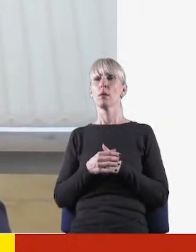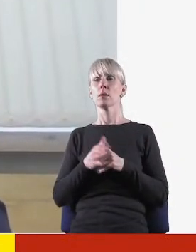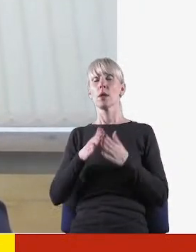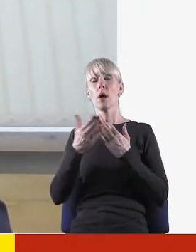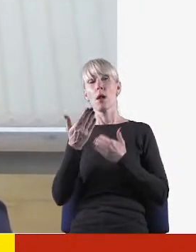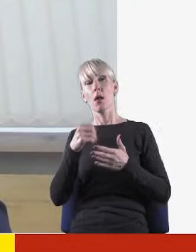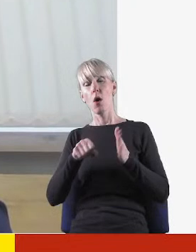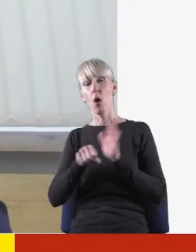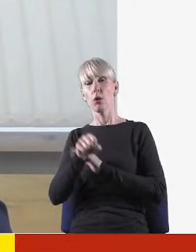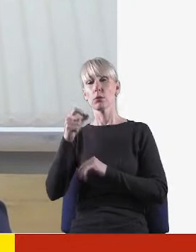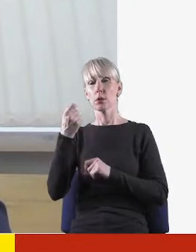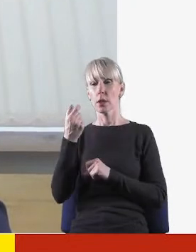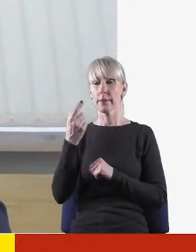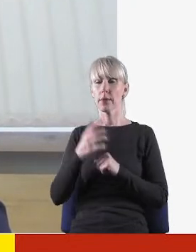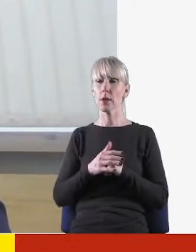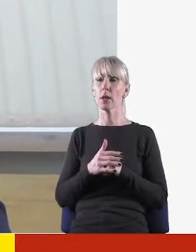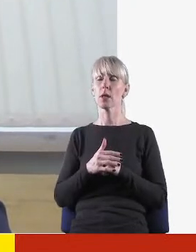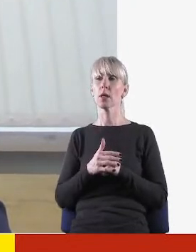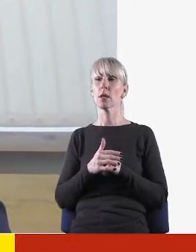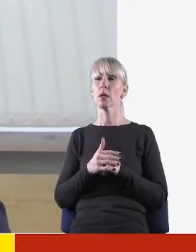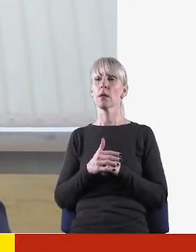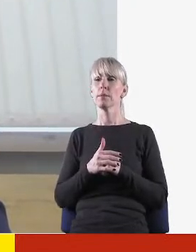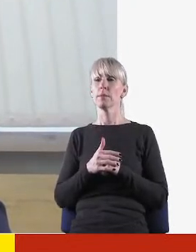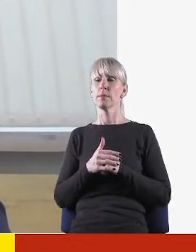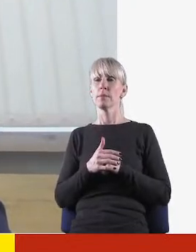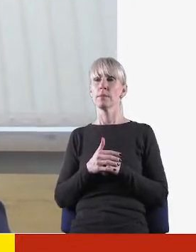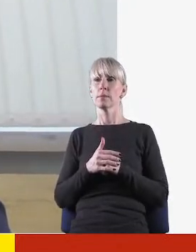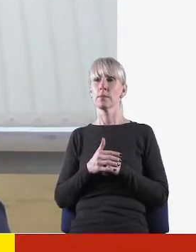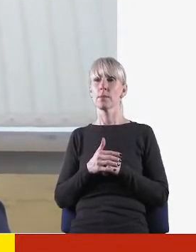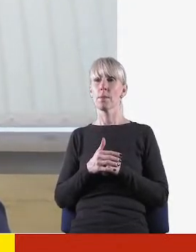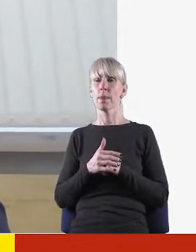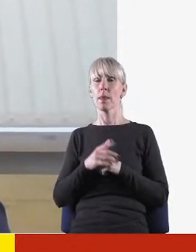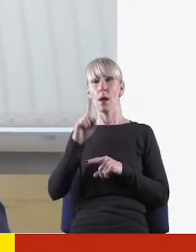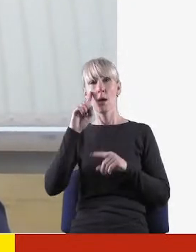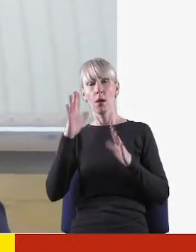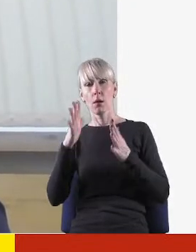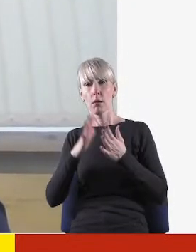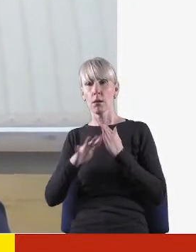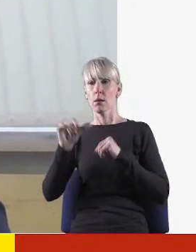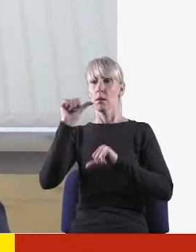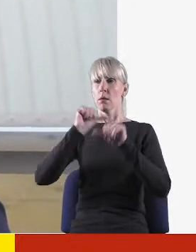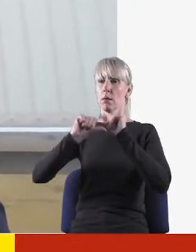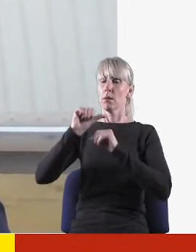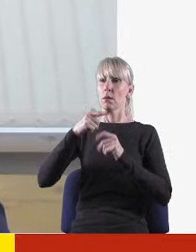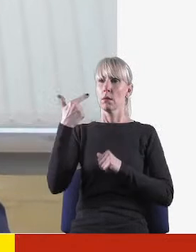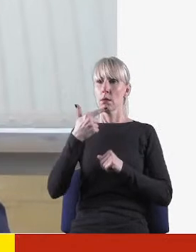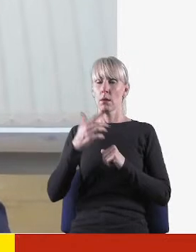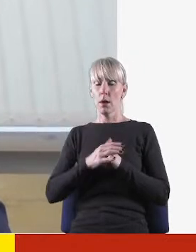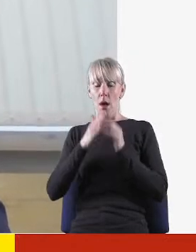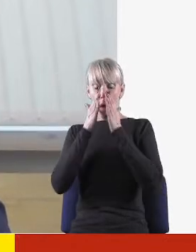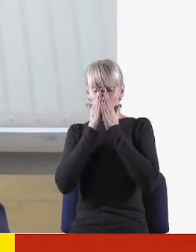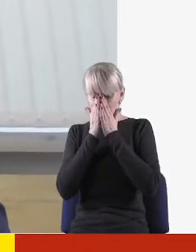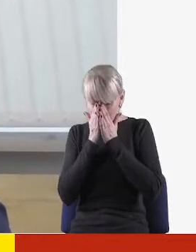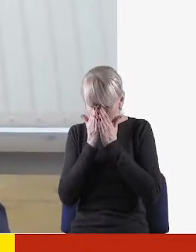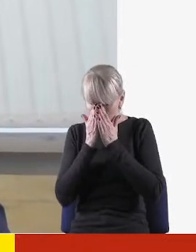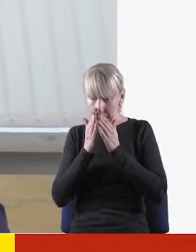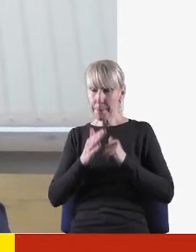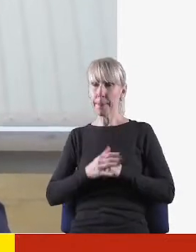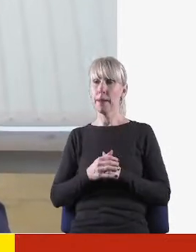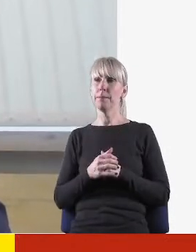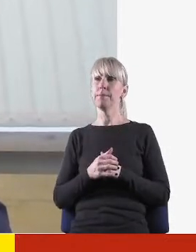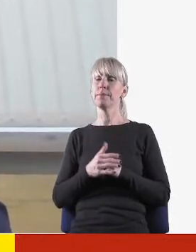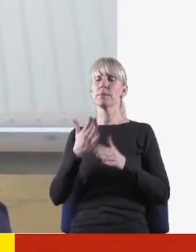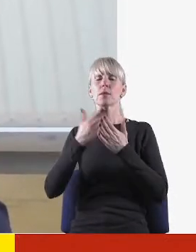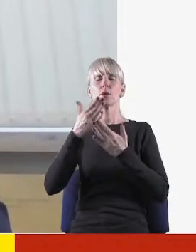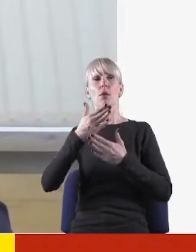momentu, kiedy i myślę, że chyba co najmniej rok jeszcze czy dwa przed naszym tutaj, przed zmianą